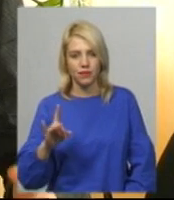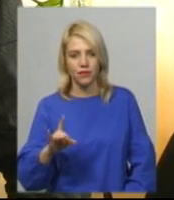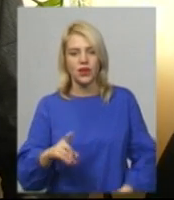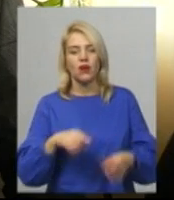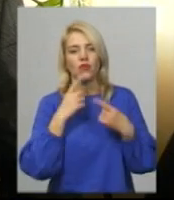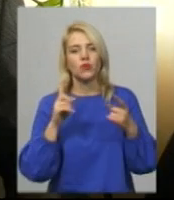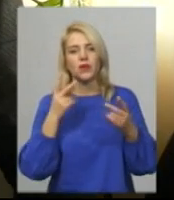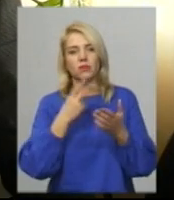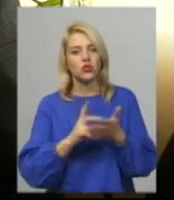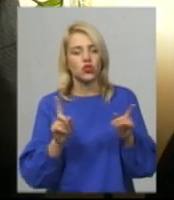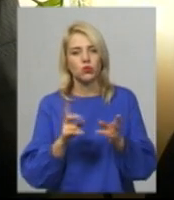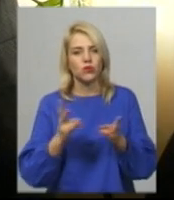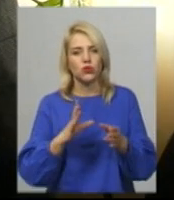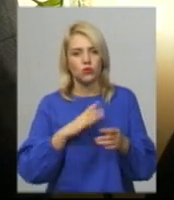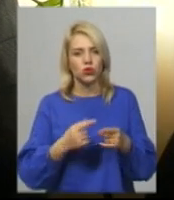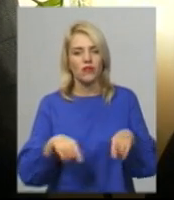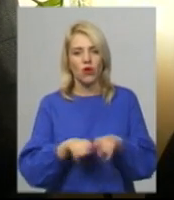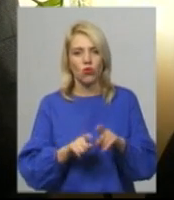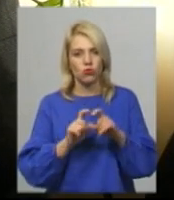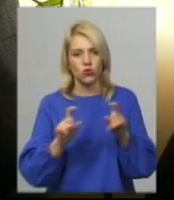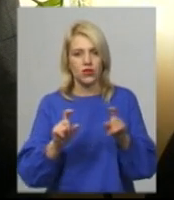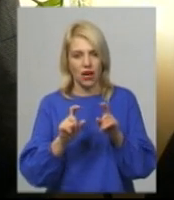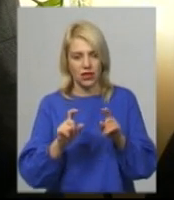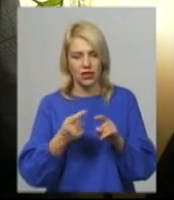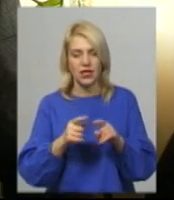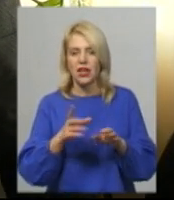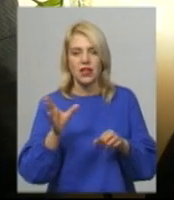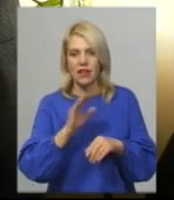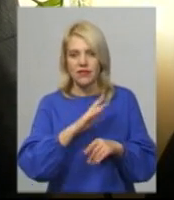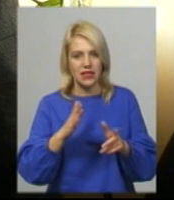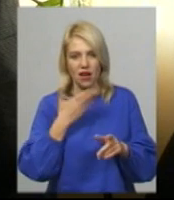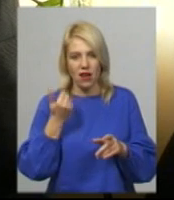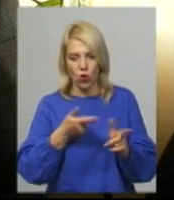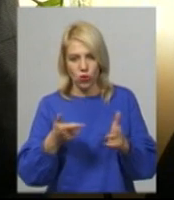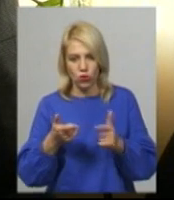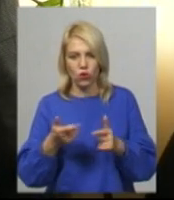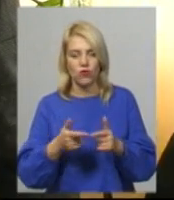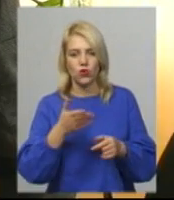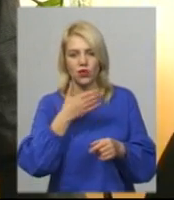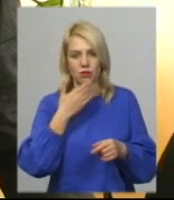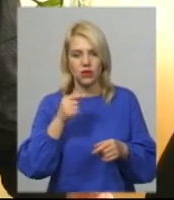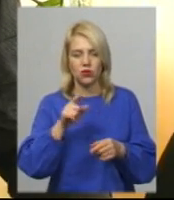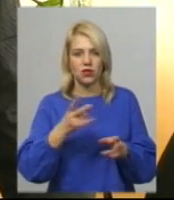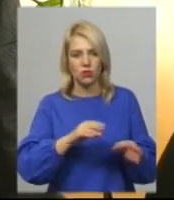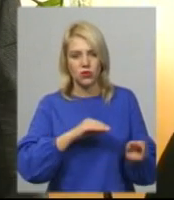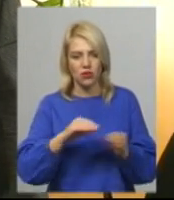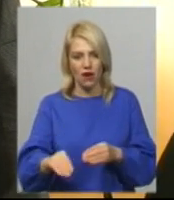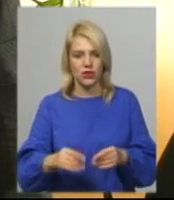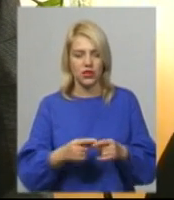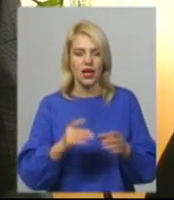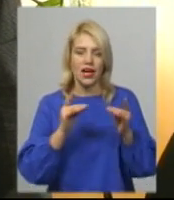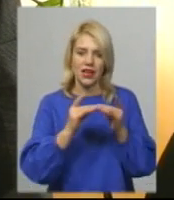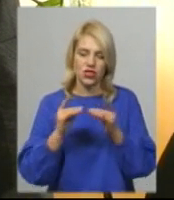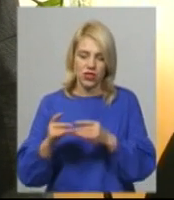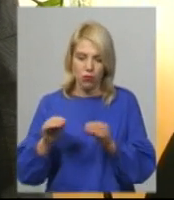що має бути в такому закладі. І не все в нас ще готово. Ми мали б туди поставити функціональні ліжка,